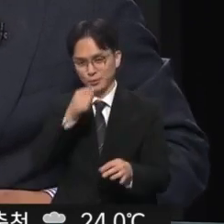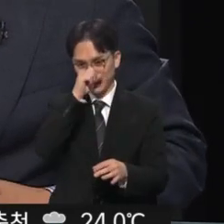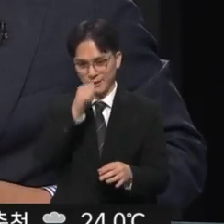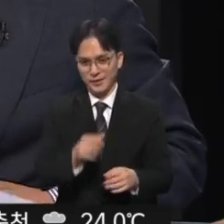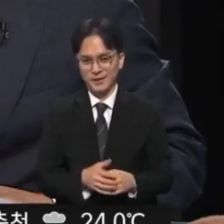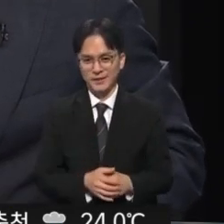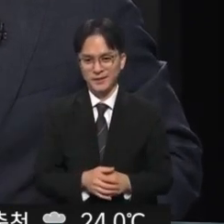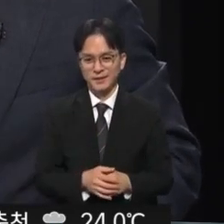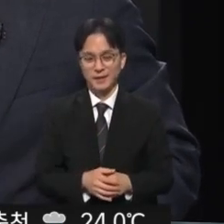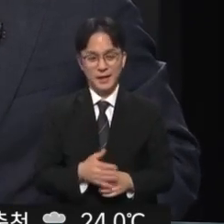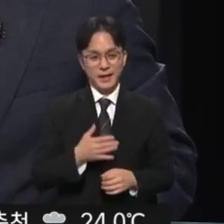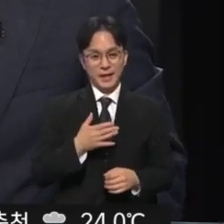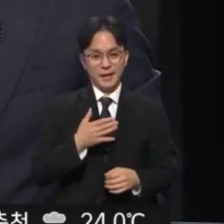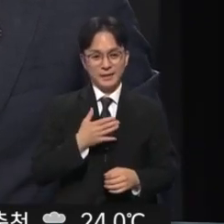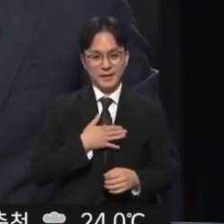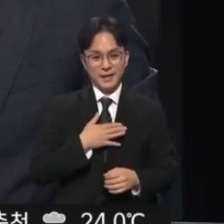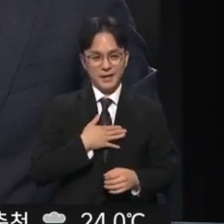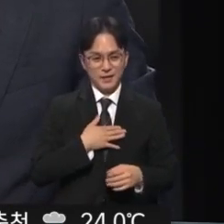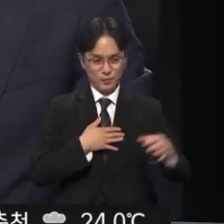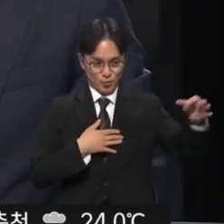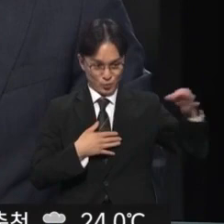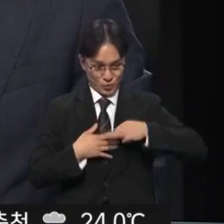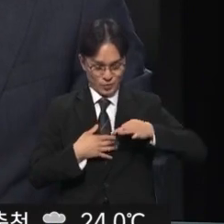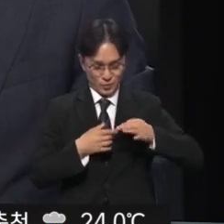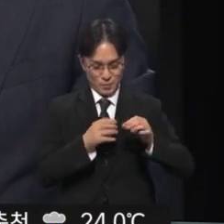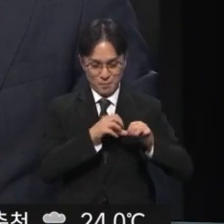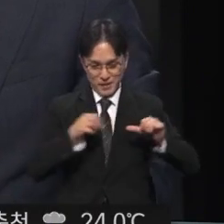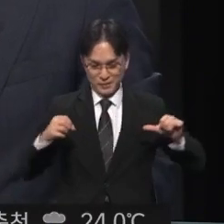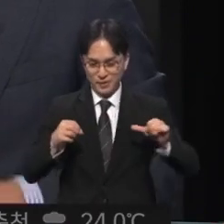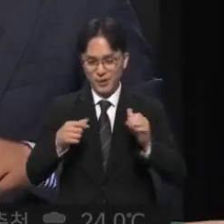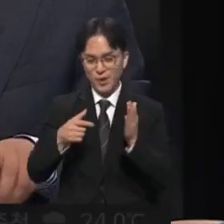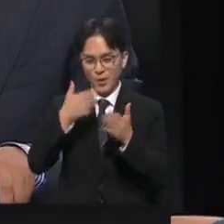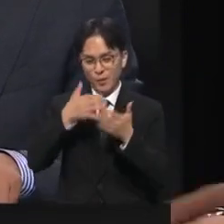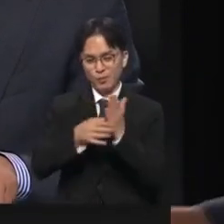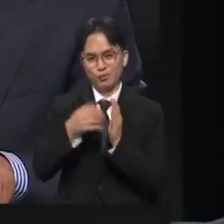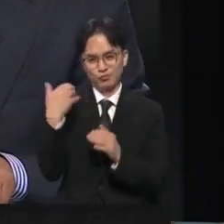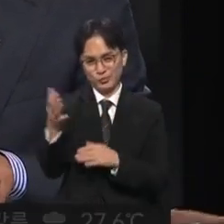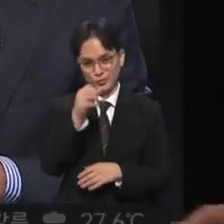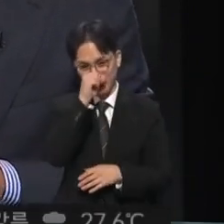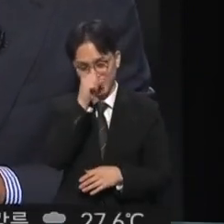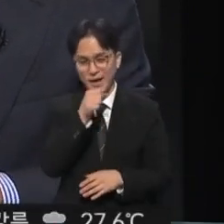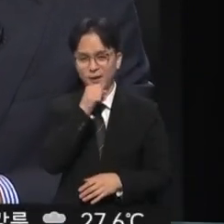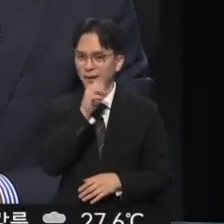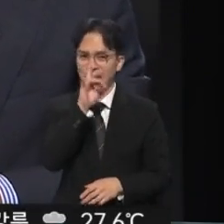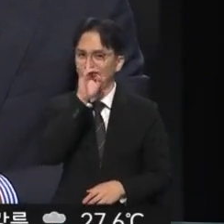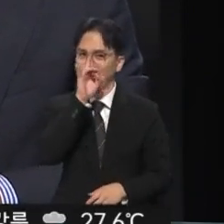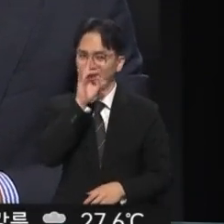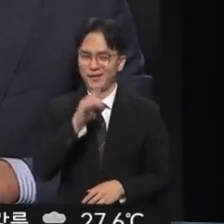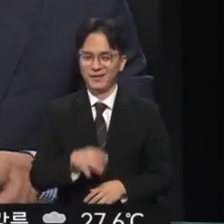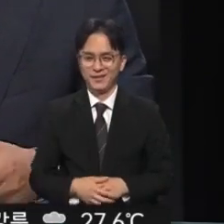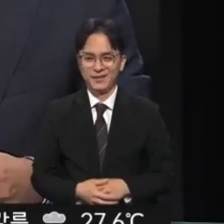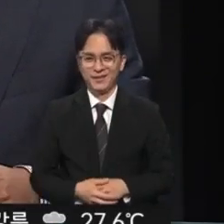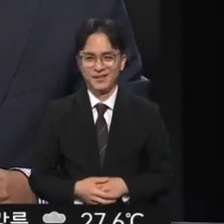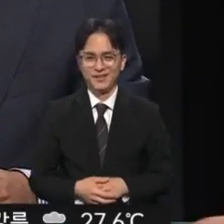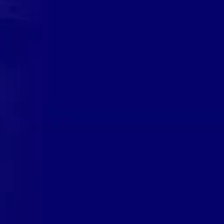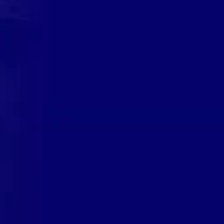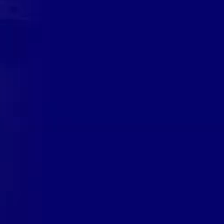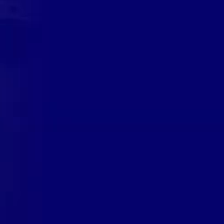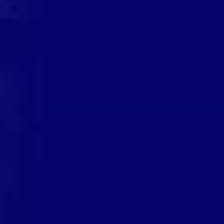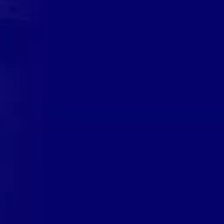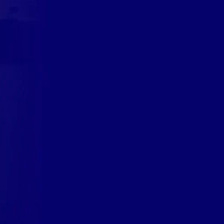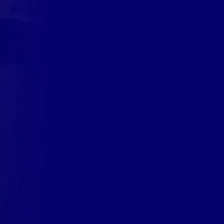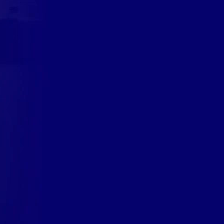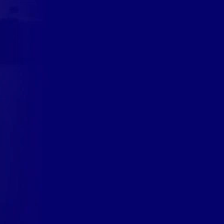네, 제 출연료로 그분께 영화표를 좀 드려주십시오. 네. 안 돼요. 저희 제작진이 그런 거 하지 말래요. 예.